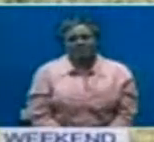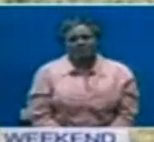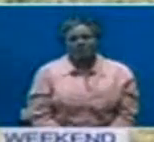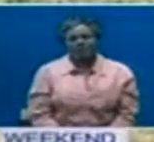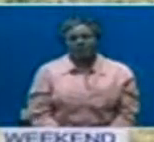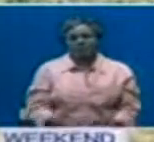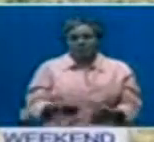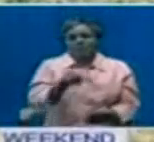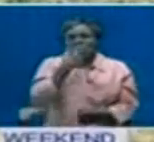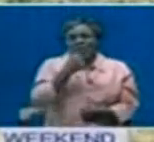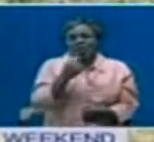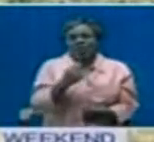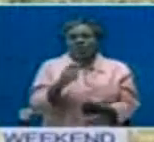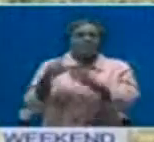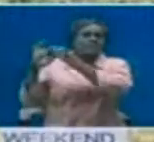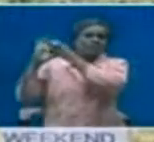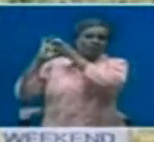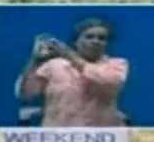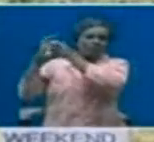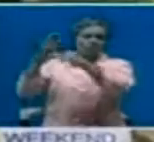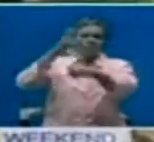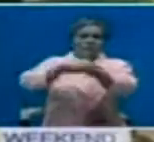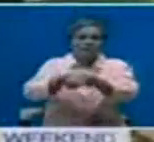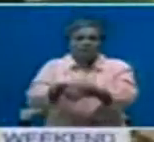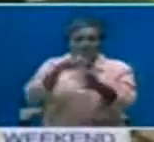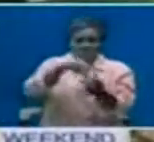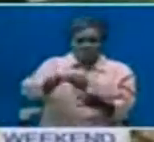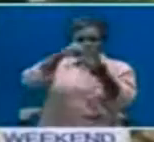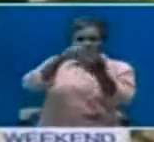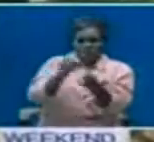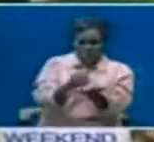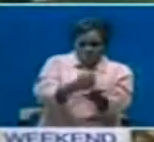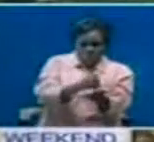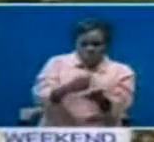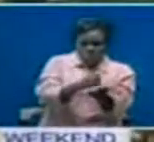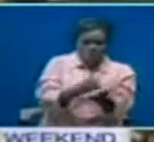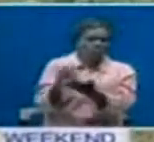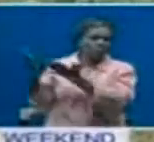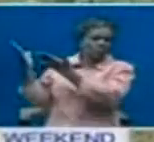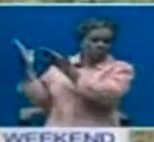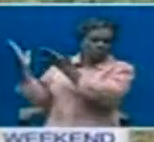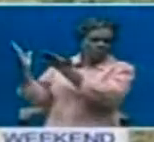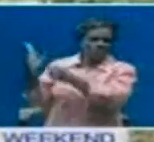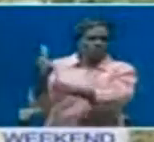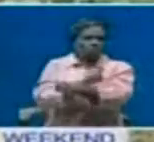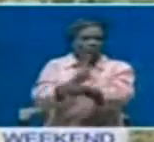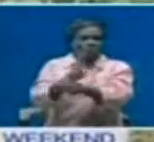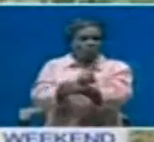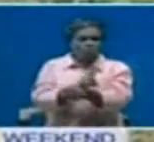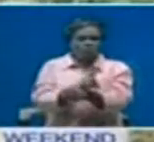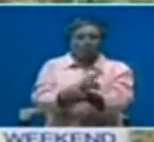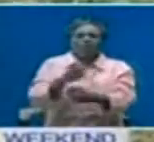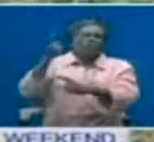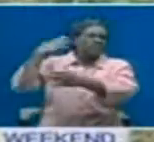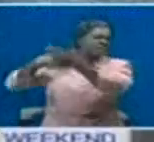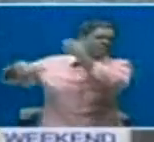The remedy Samburu traditions dictate is found in a particular herb native to this area, a herb that has been used to treat gonorrhea since